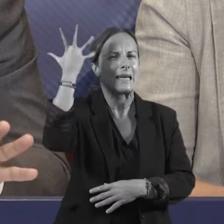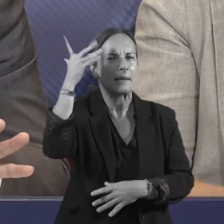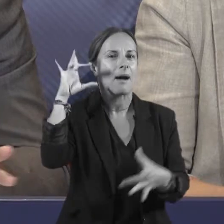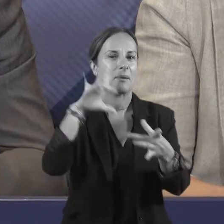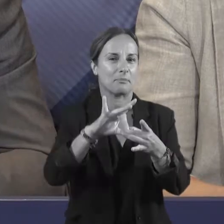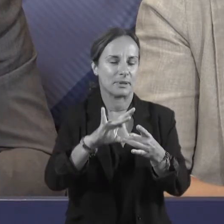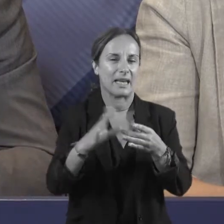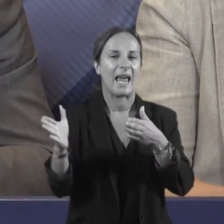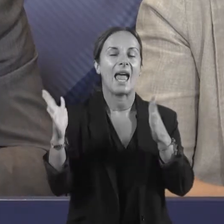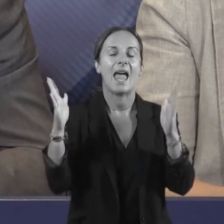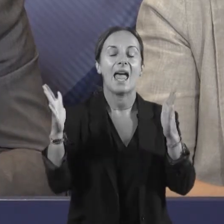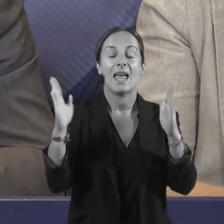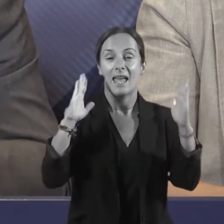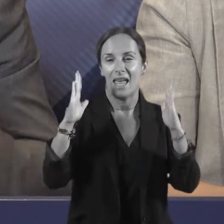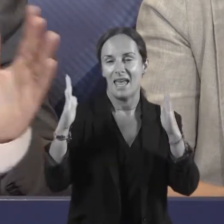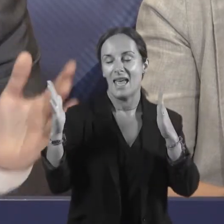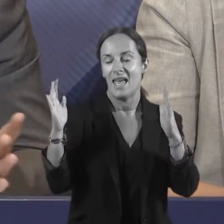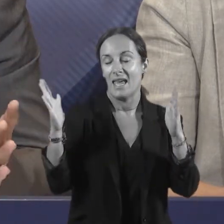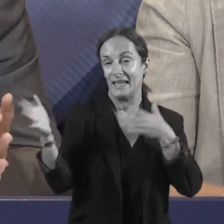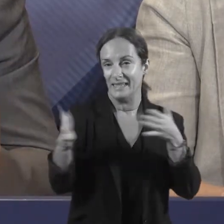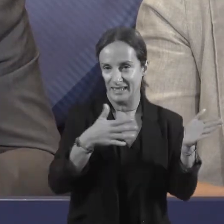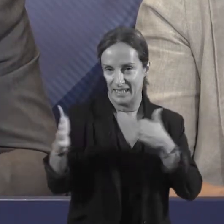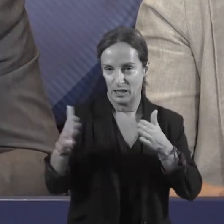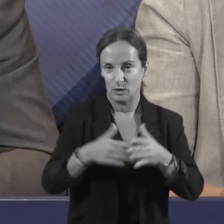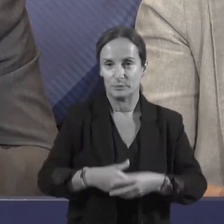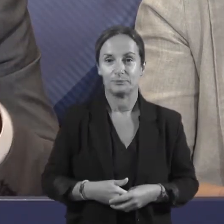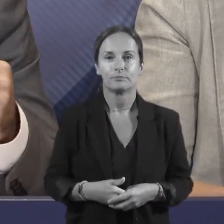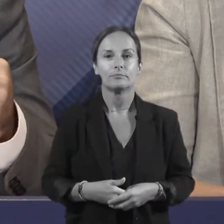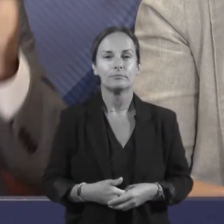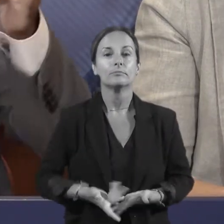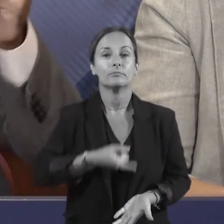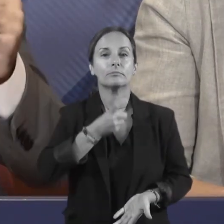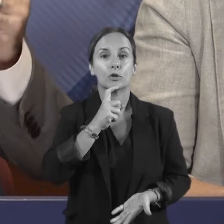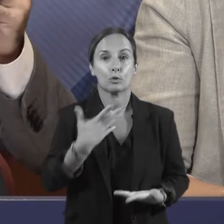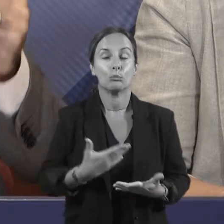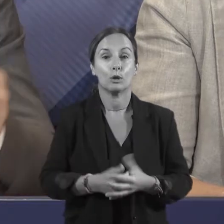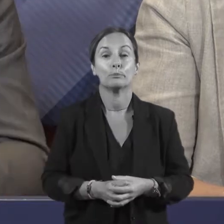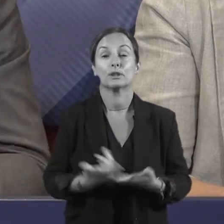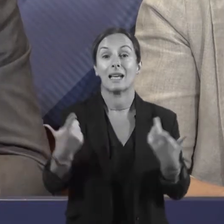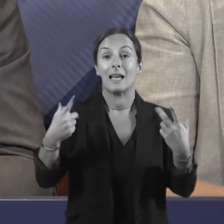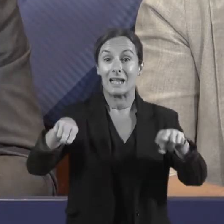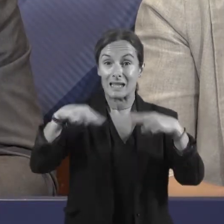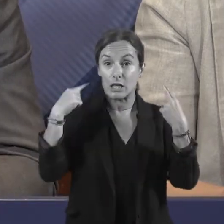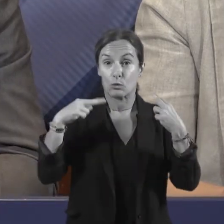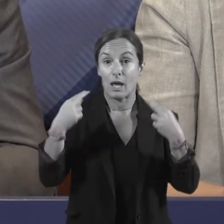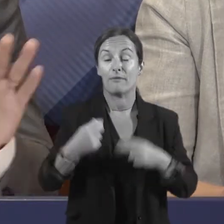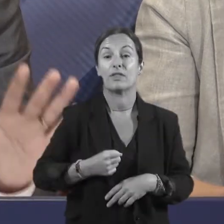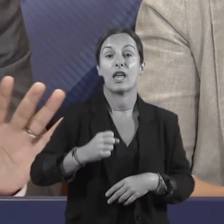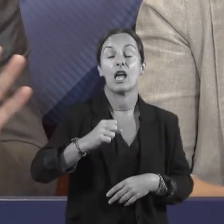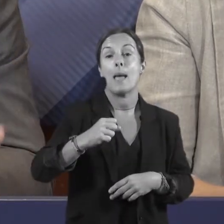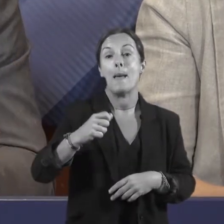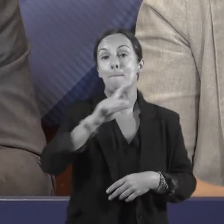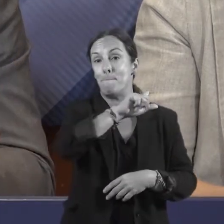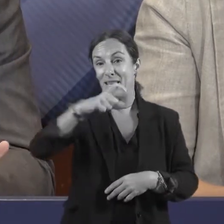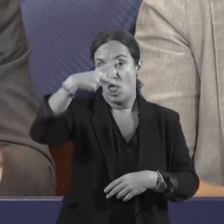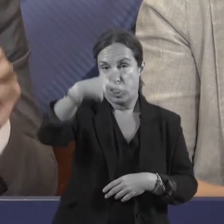traslladar aquestes sensacions, el que fem és reconvertir el local, aprofitant els dos pisos del local per recrear espais que reflecteixen